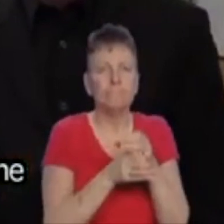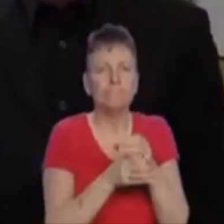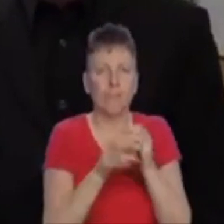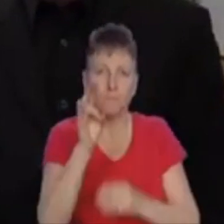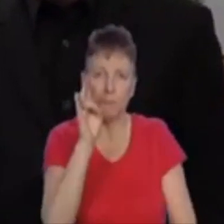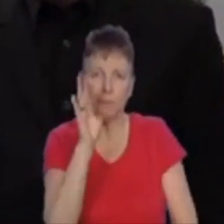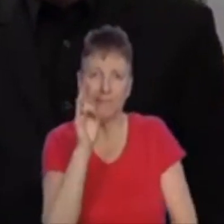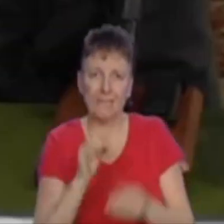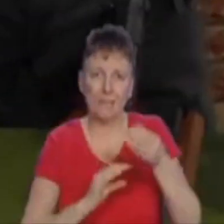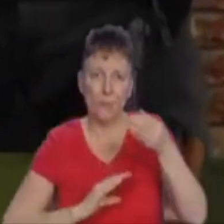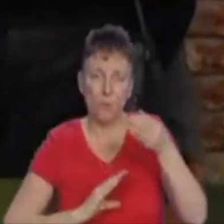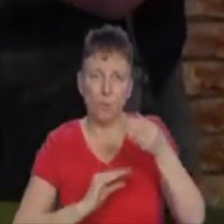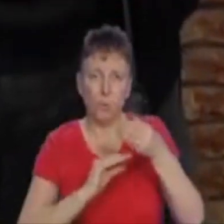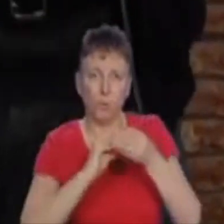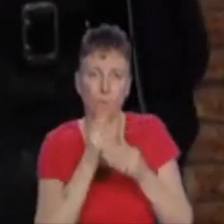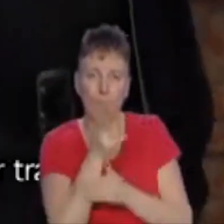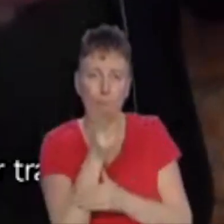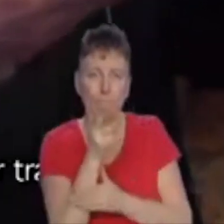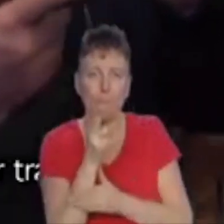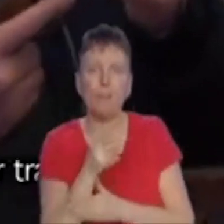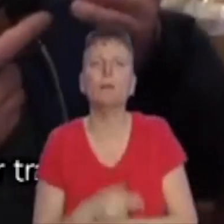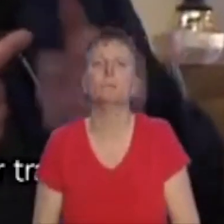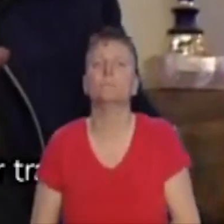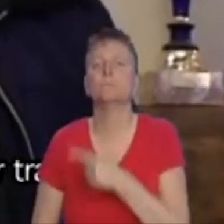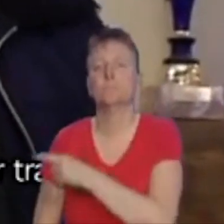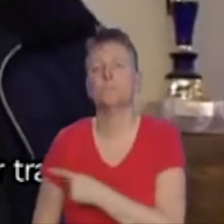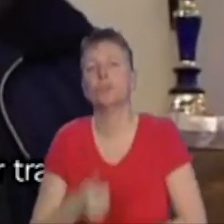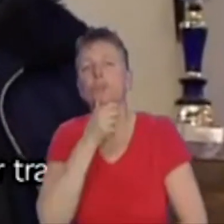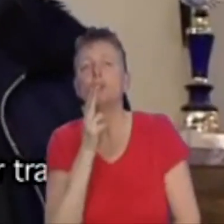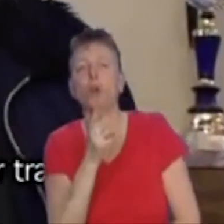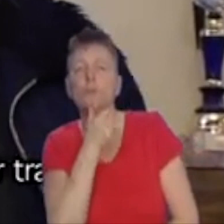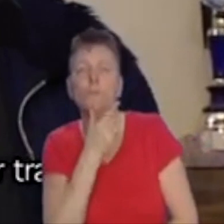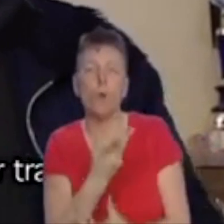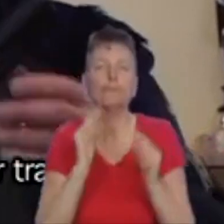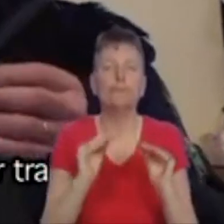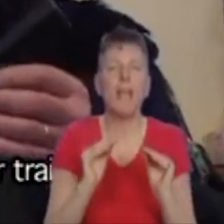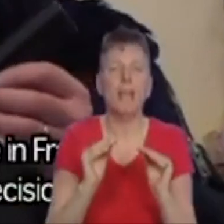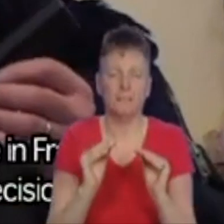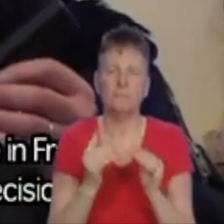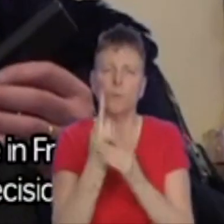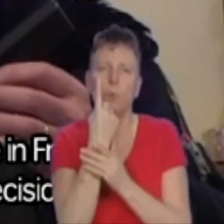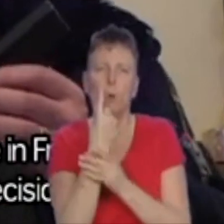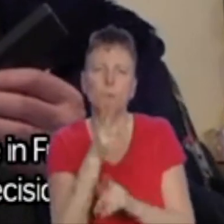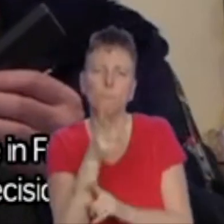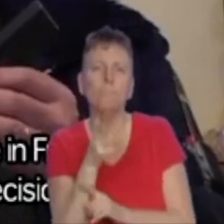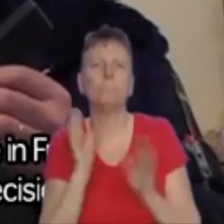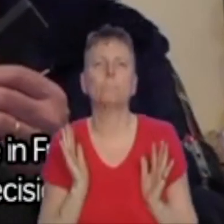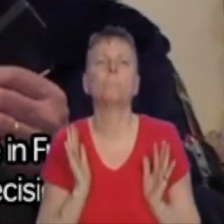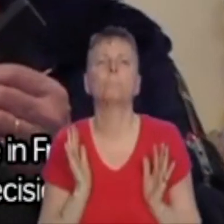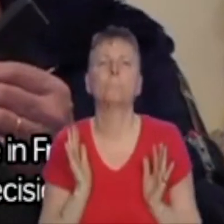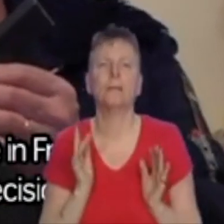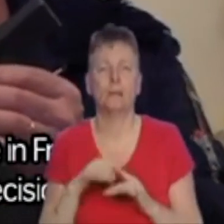coups. Ici c'est une arme destinée à la formation des tireurs, c'est le pistolet